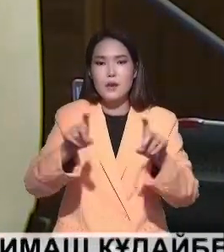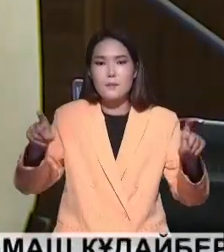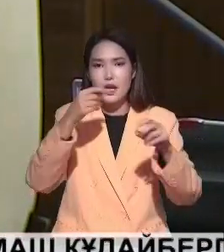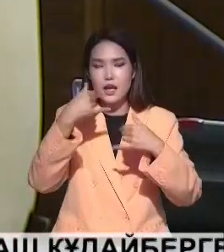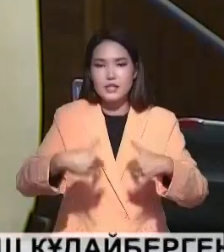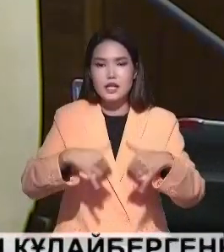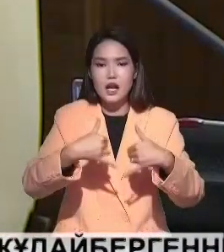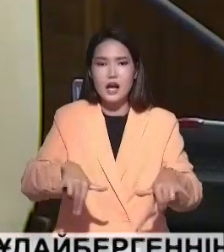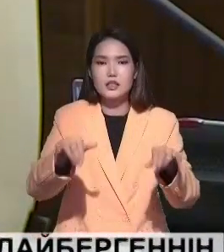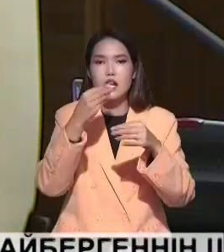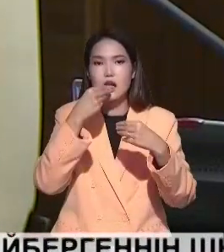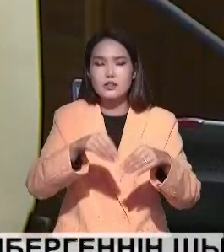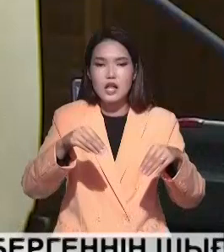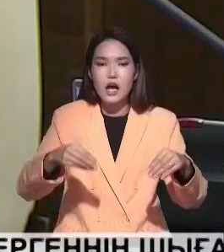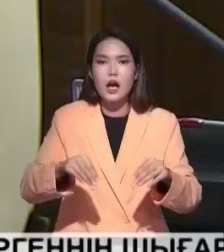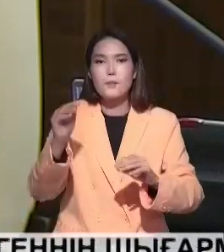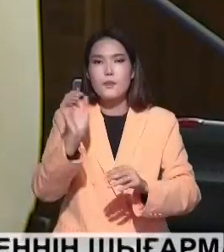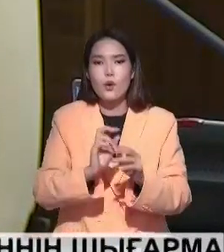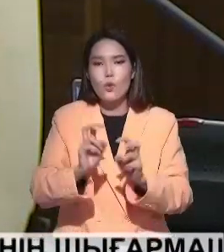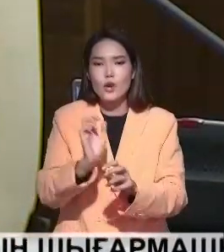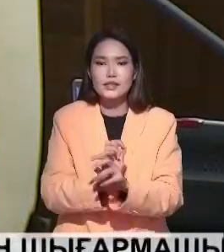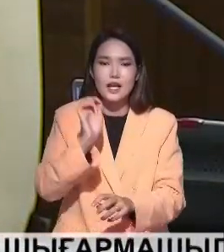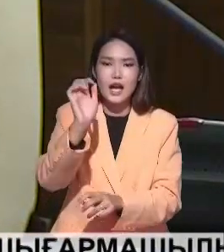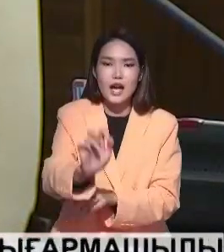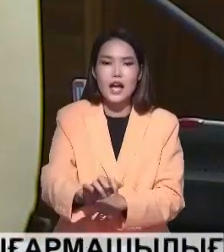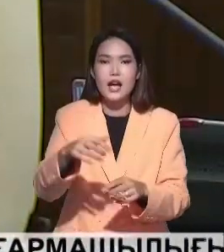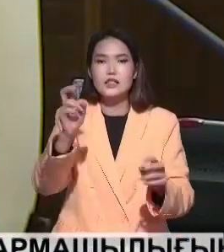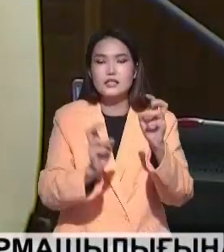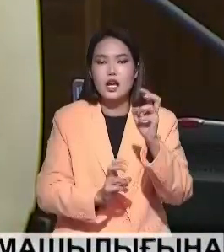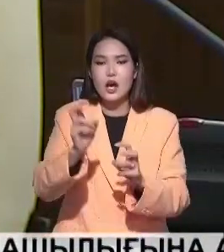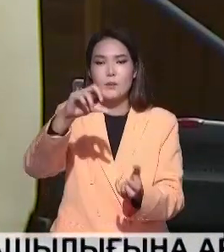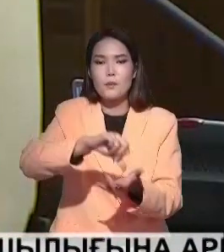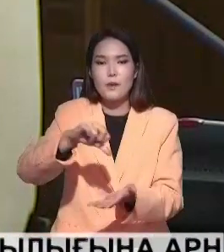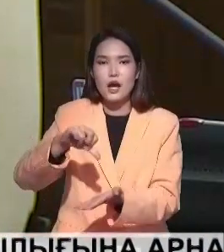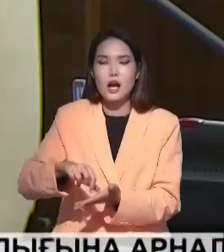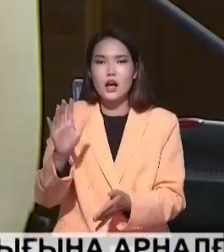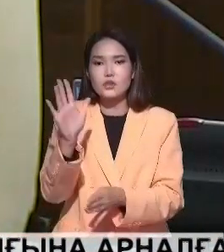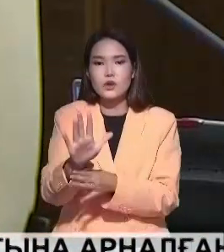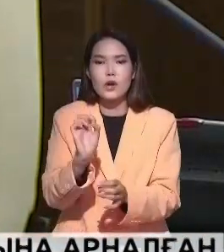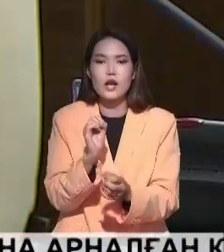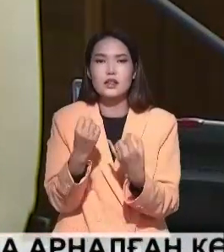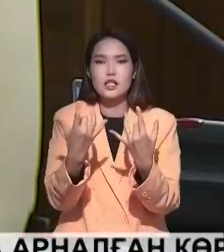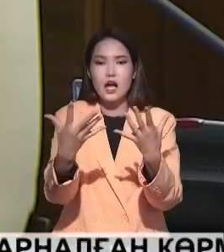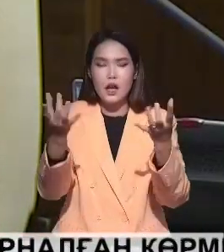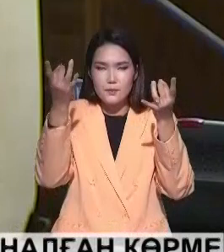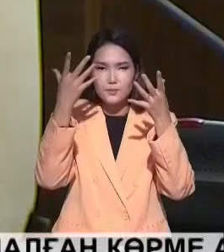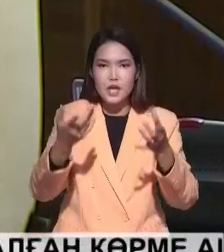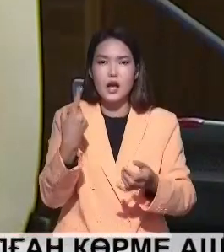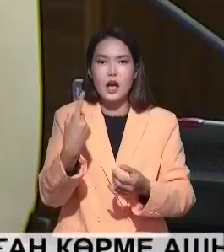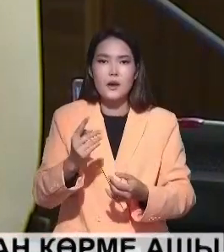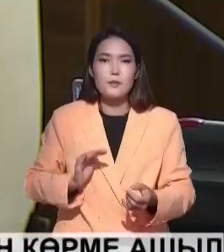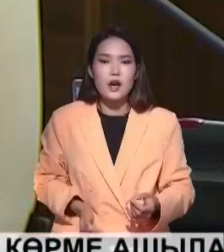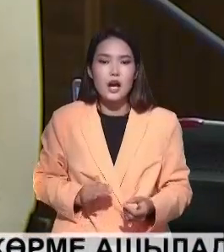үшін тамақ өнімдерін жеткізу бойынша тендерлерге қатысушыларға қойылатын талаптар нақтылап, бір компания